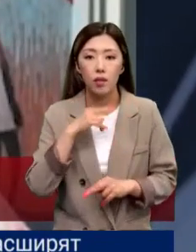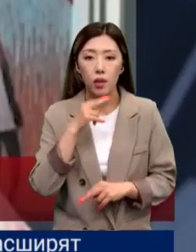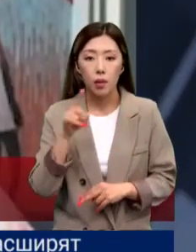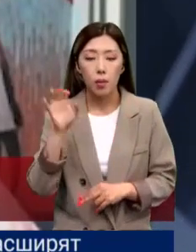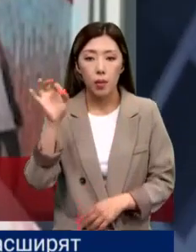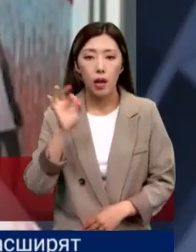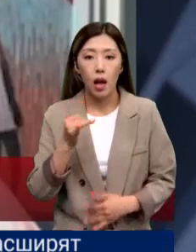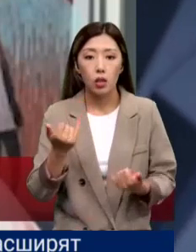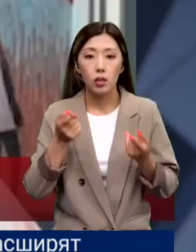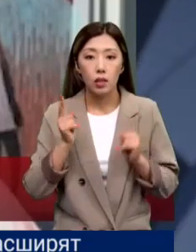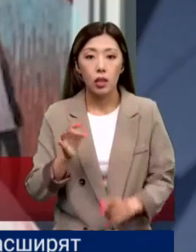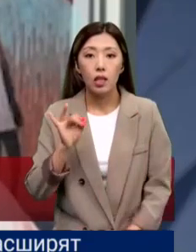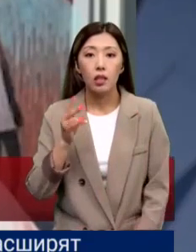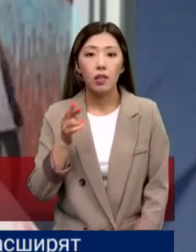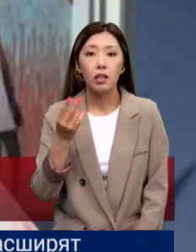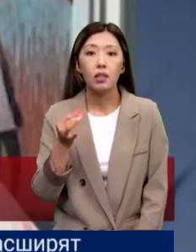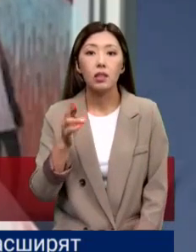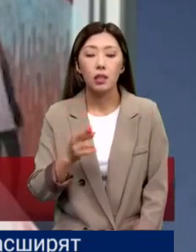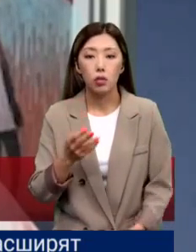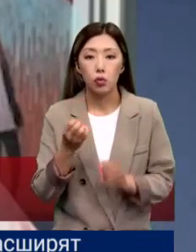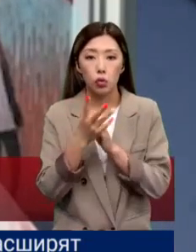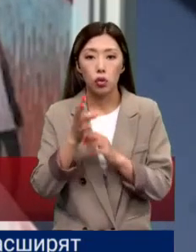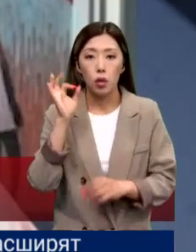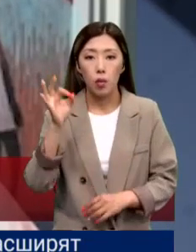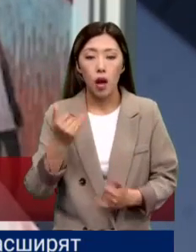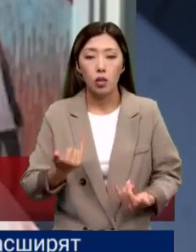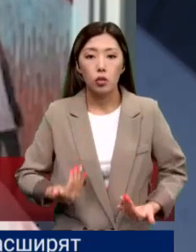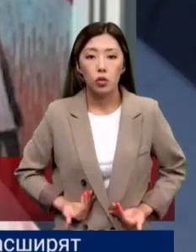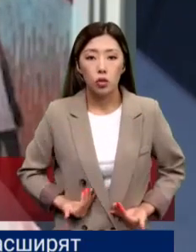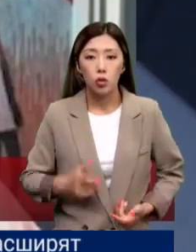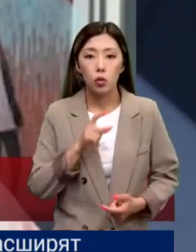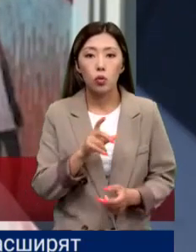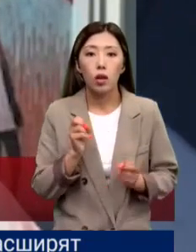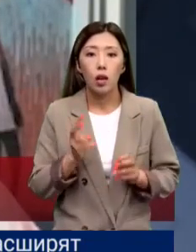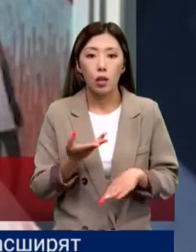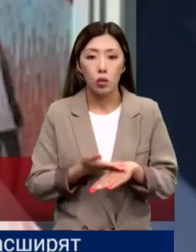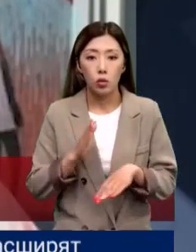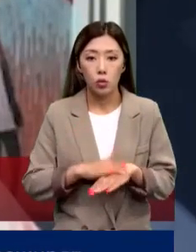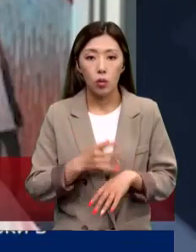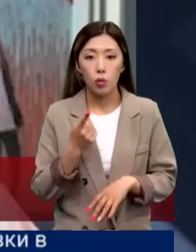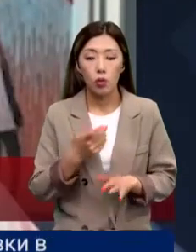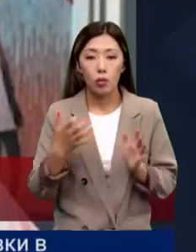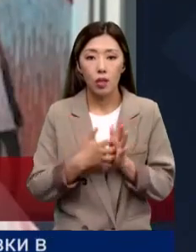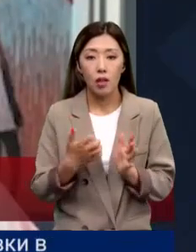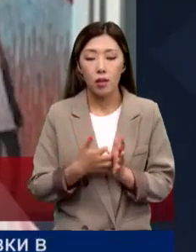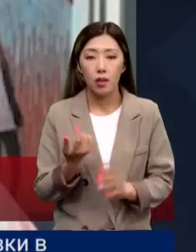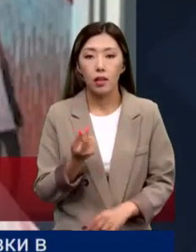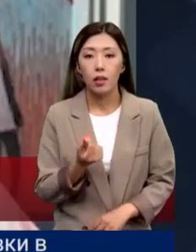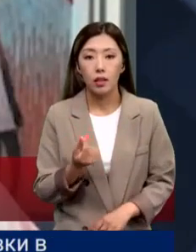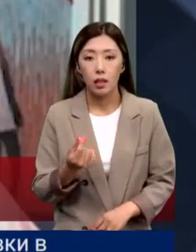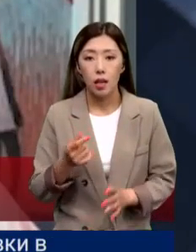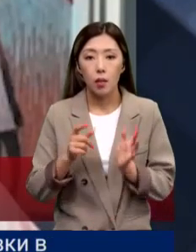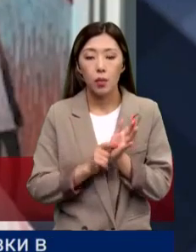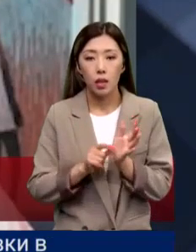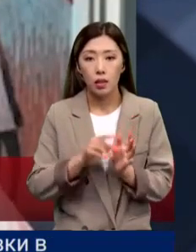сейчас реальная инфляция составила 14%. И как при этом выживать людям, у которых недостаточно не проиндексированы